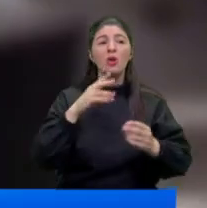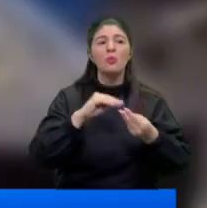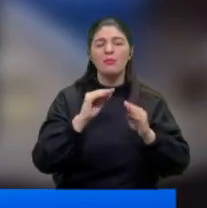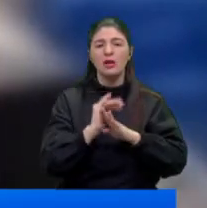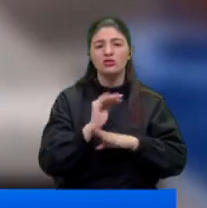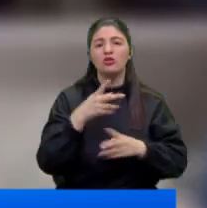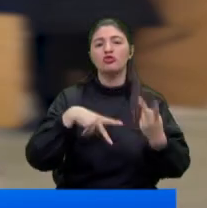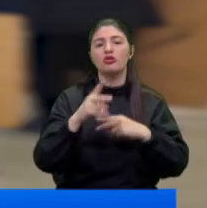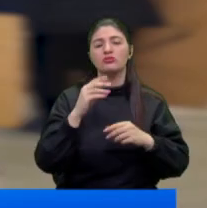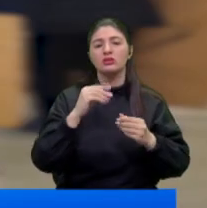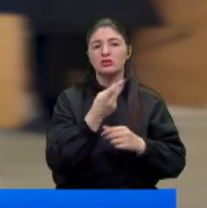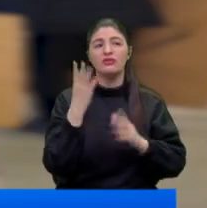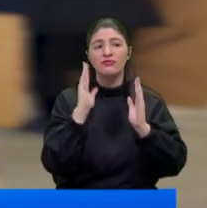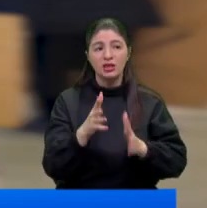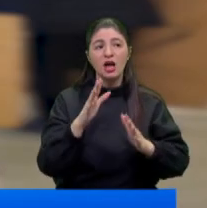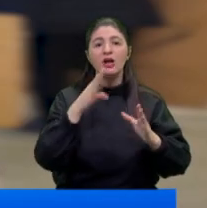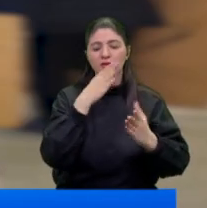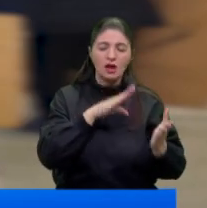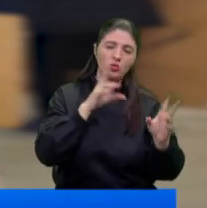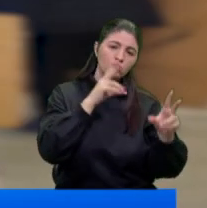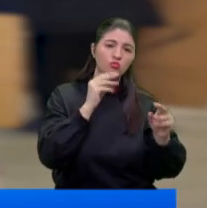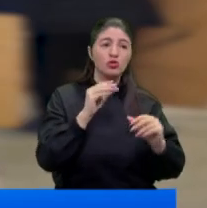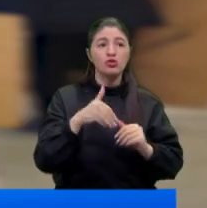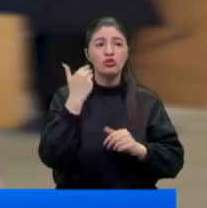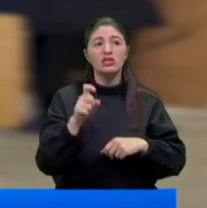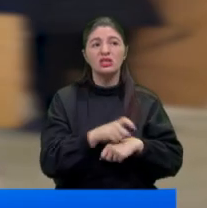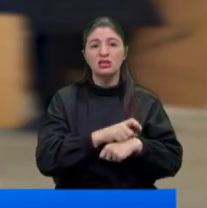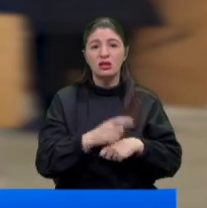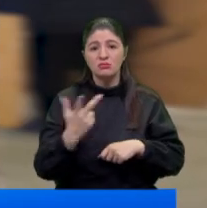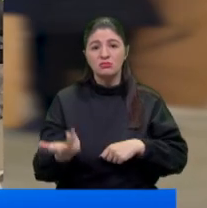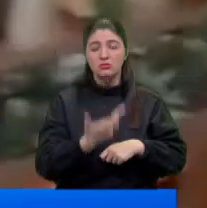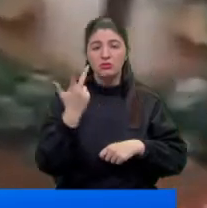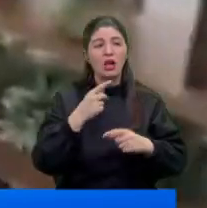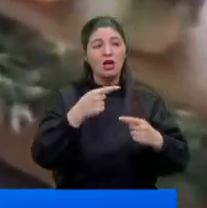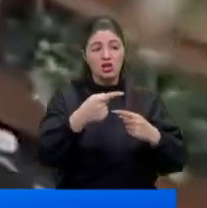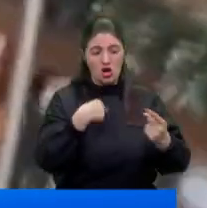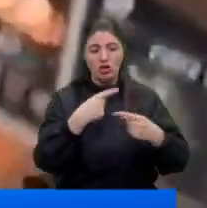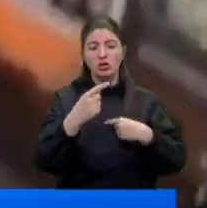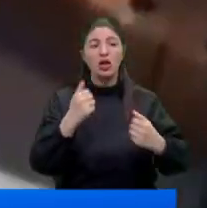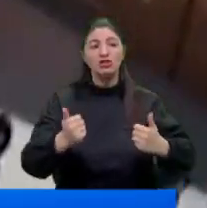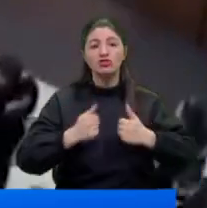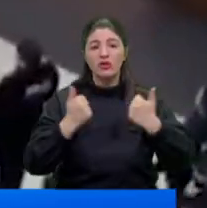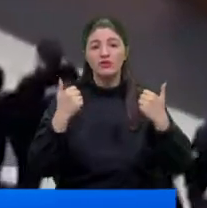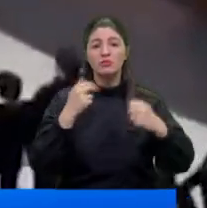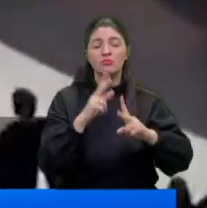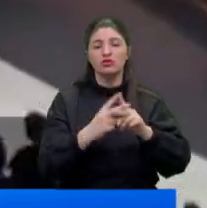da fazlaydı. Karton üzerinde geçen gecenin ardından sinirler gerildi. Karşılarına çevik kuvvet